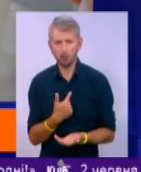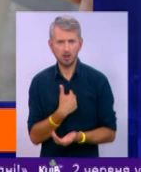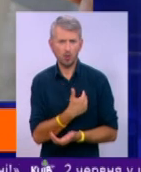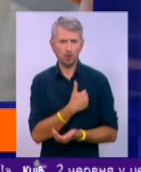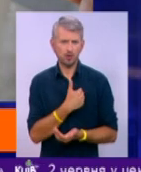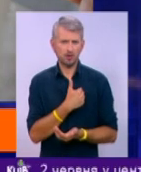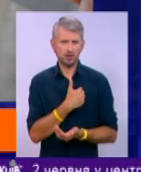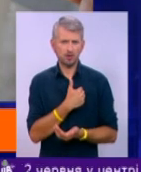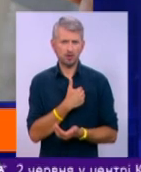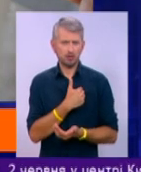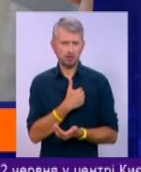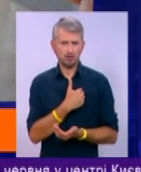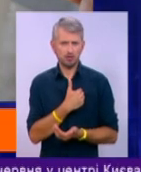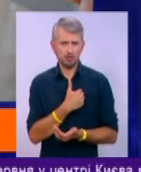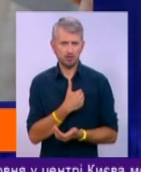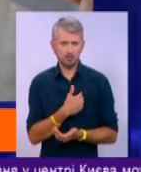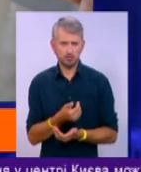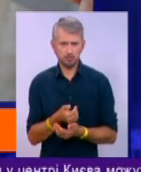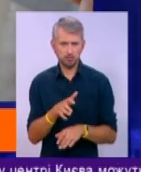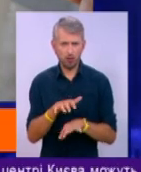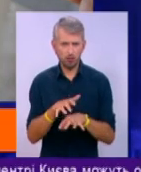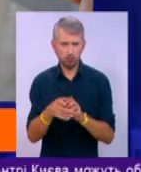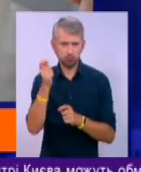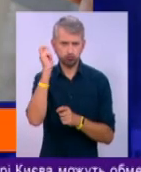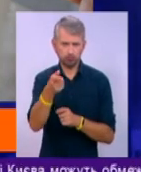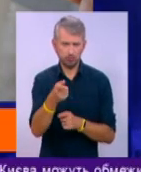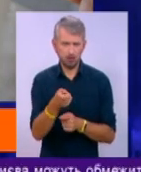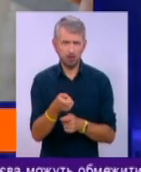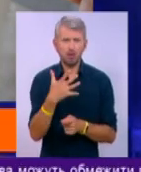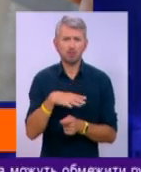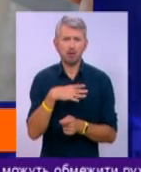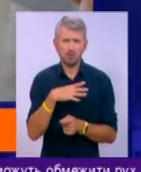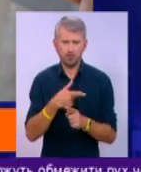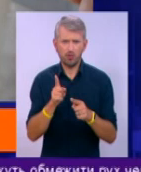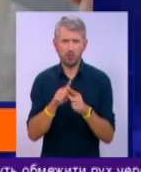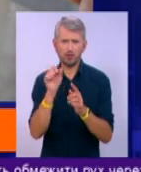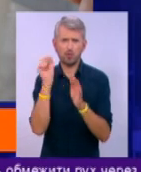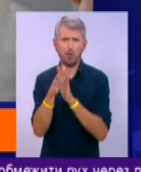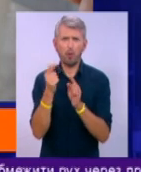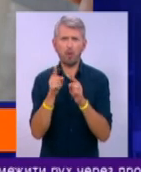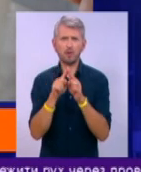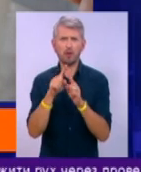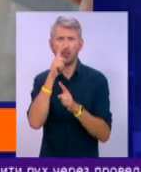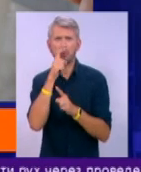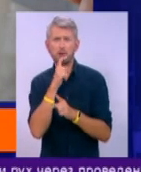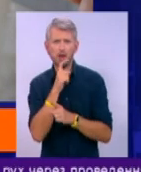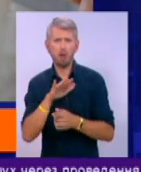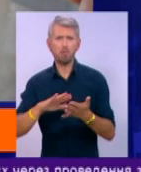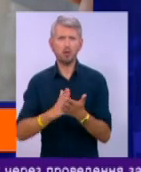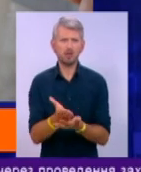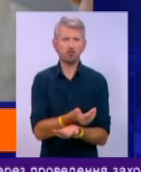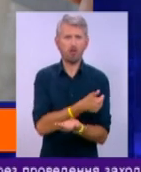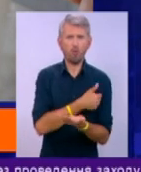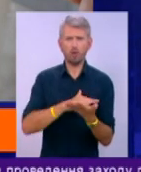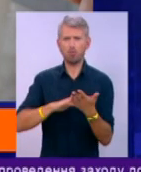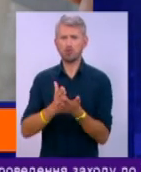хочеться запустити черевиком цю людину. Ну, навіщо це запустили, оце химерне, це воля, політична